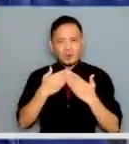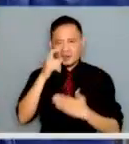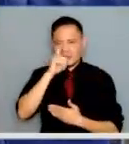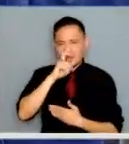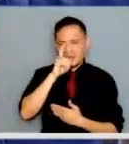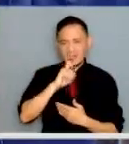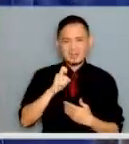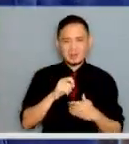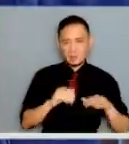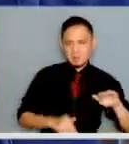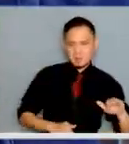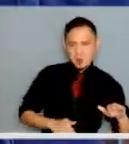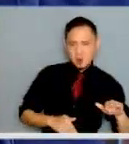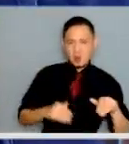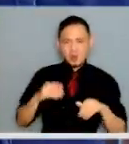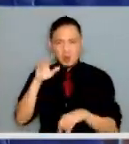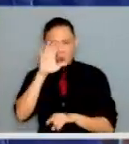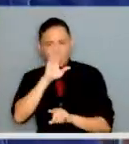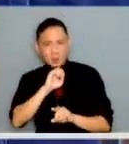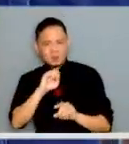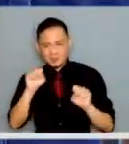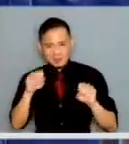anong edad pwede manood?